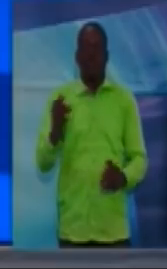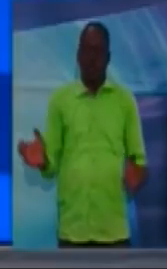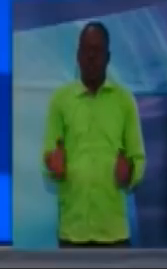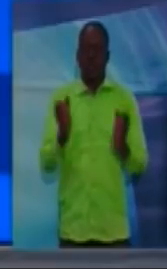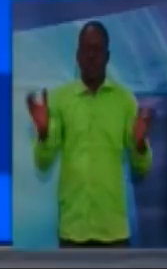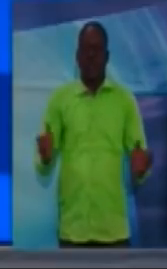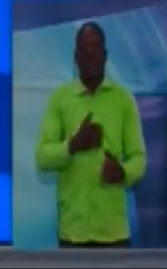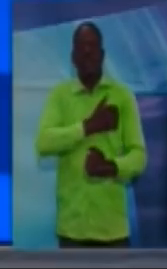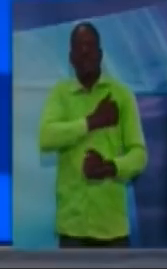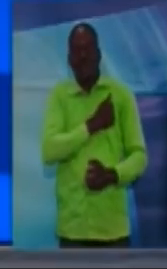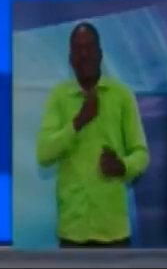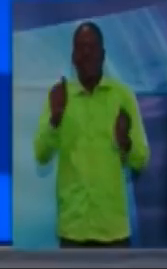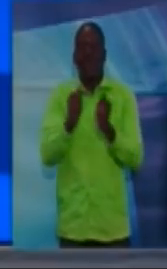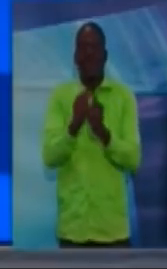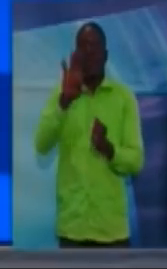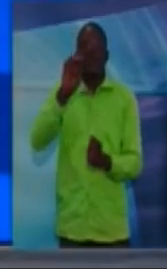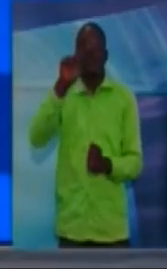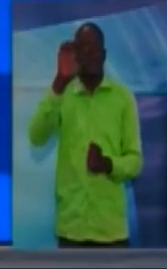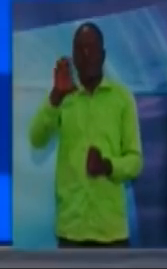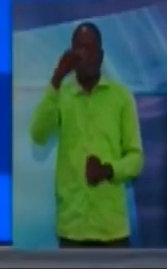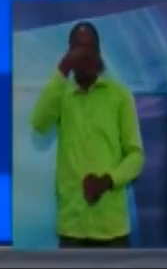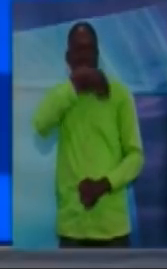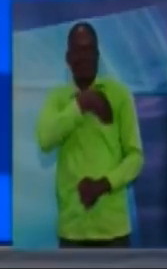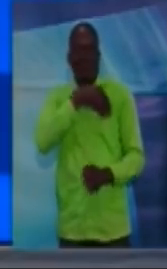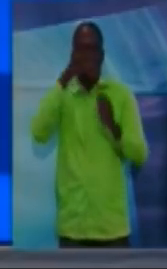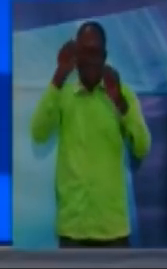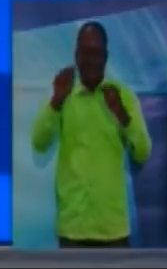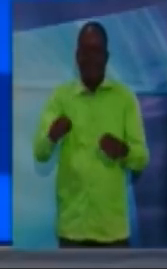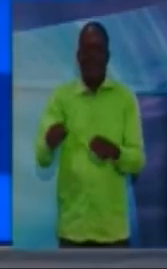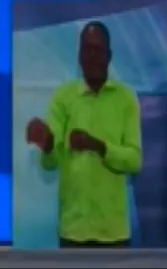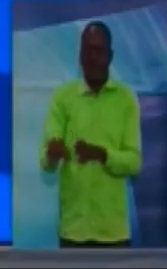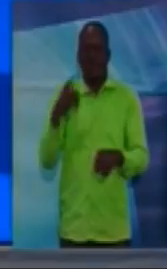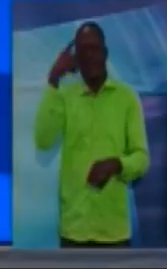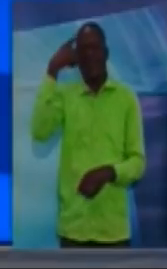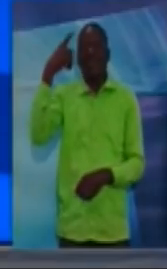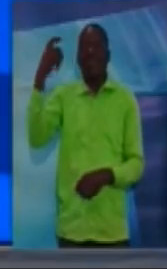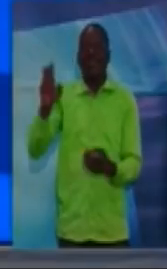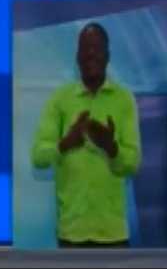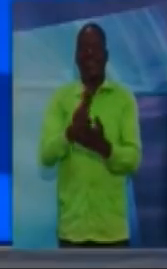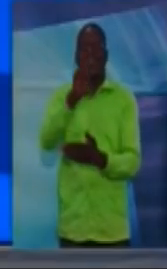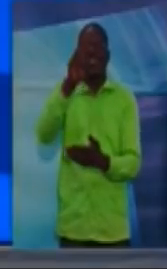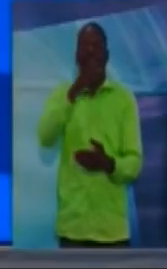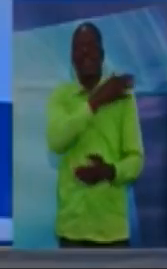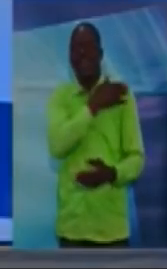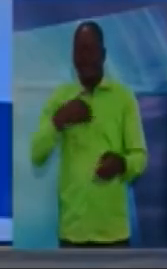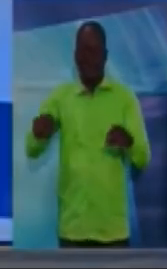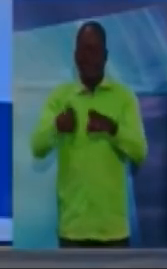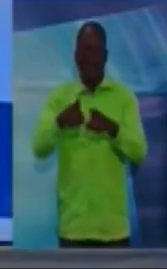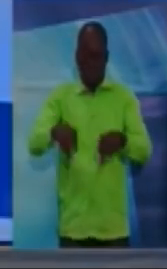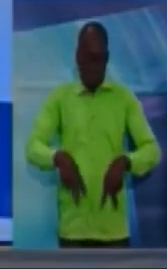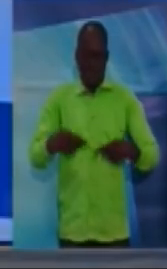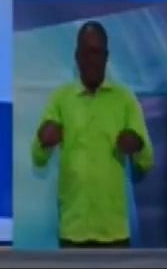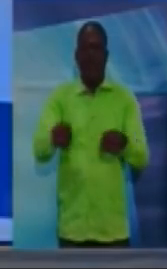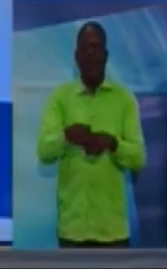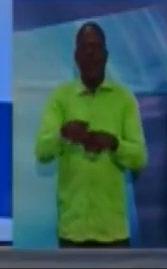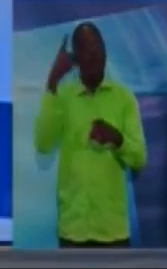aux candidats et avec le baccalauréat en poche, ils pourront réaliser leurs rêves universitaires et même de vie, comme ces